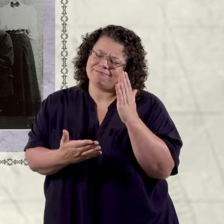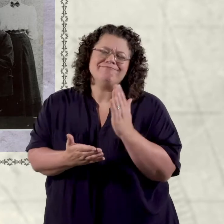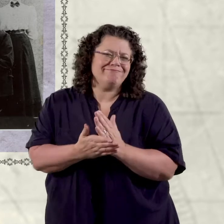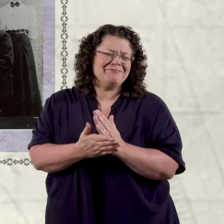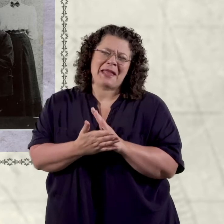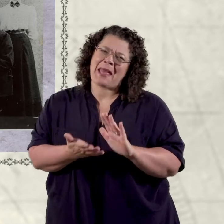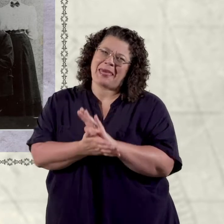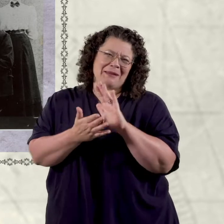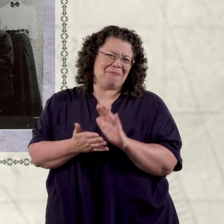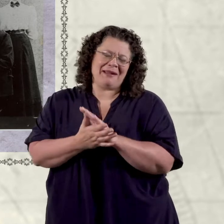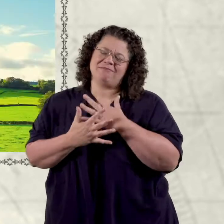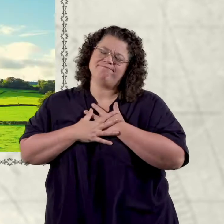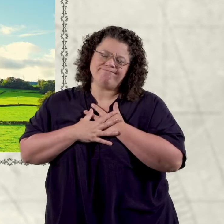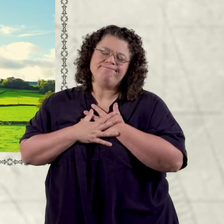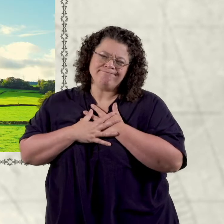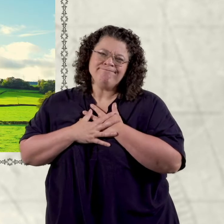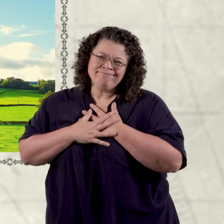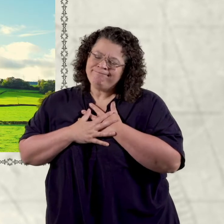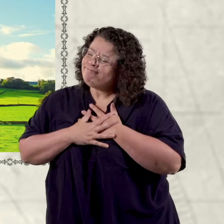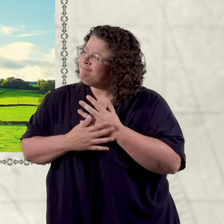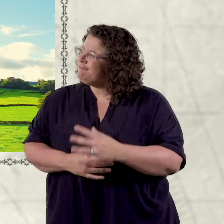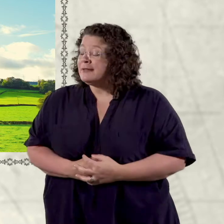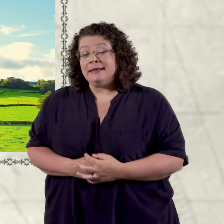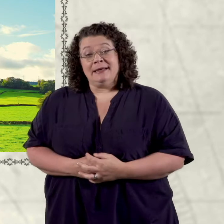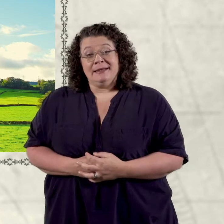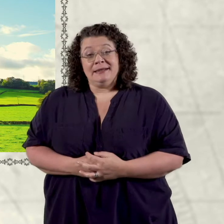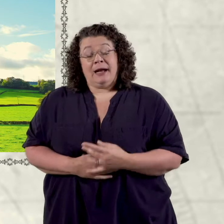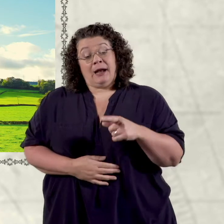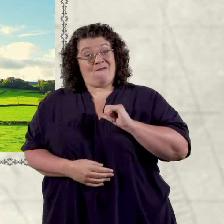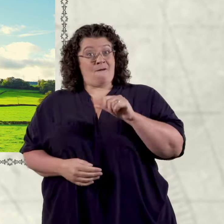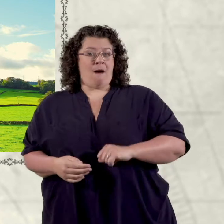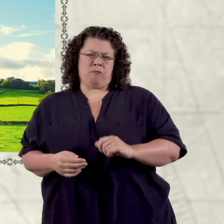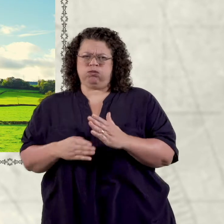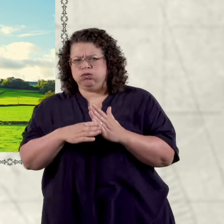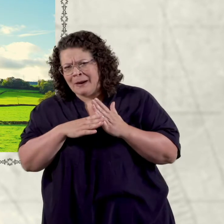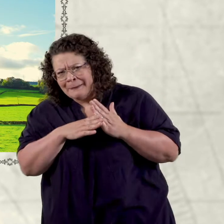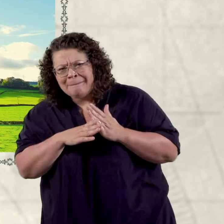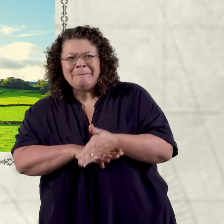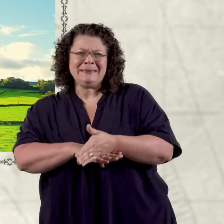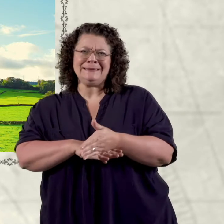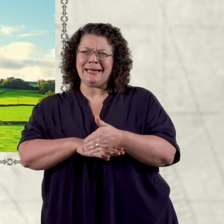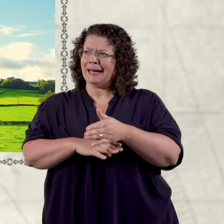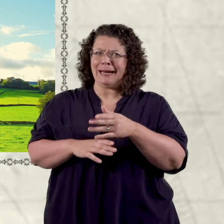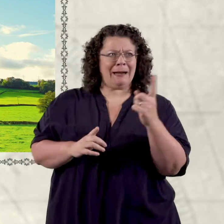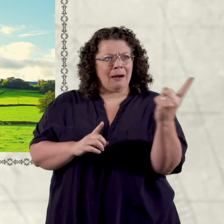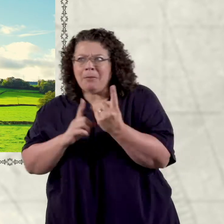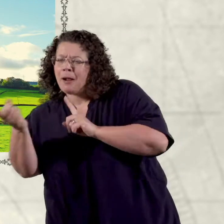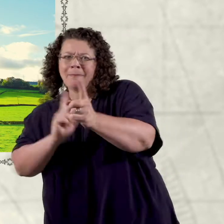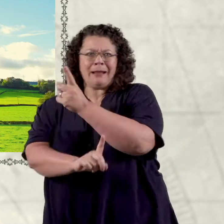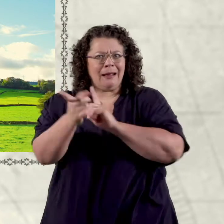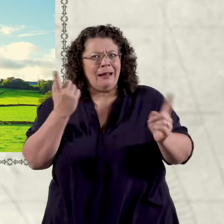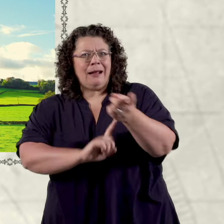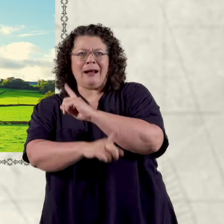oeddan ni'n hapus chi. Mi oedd ffarm yr Ysgwrn wastad yn brysur. Pobl yn mynd a dod o hyd,